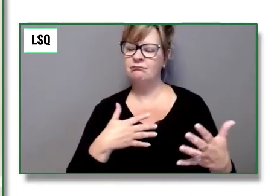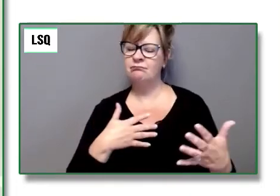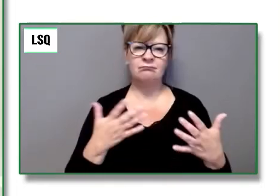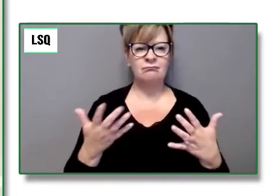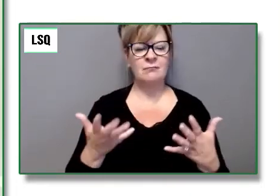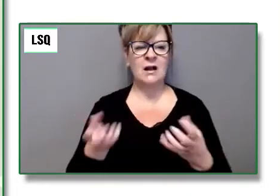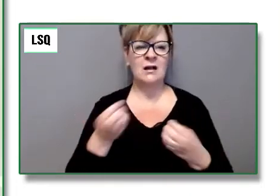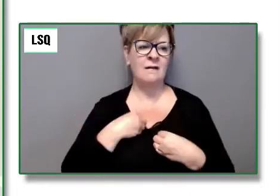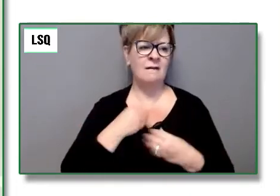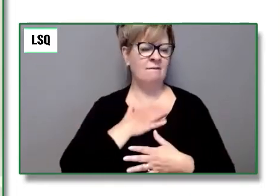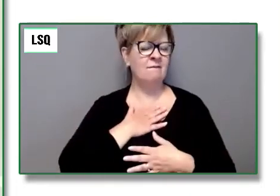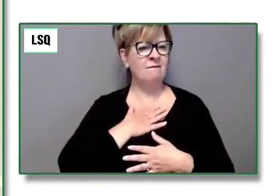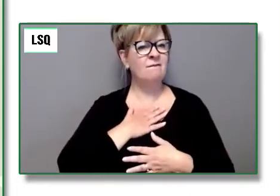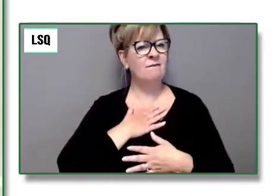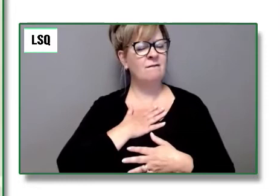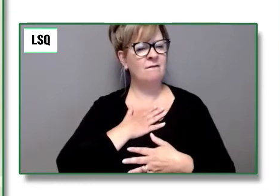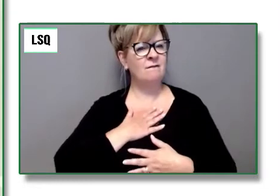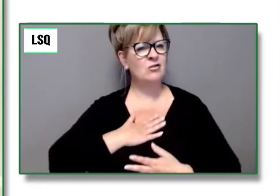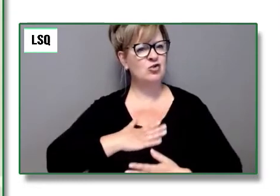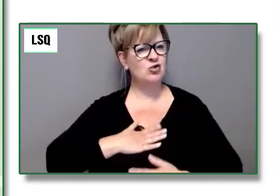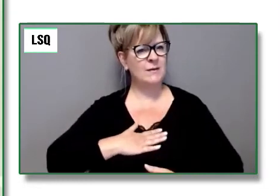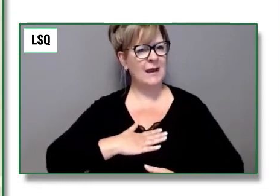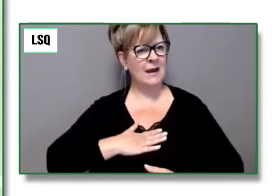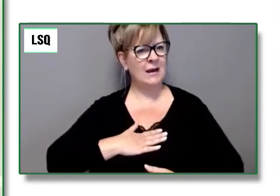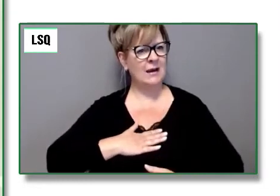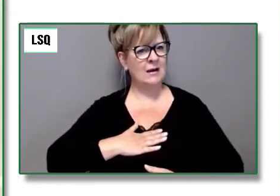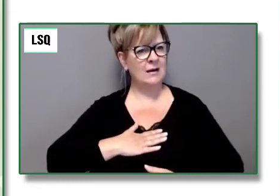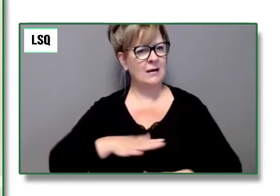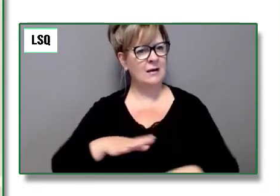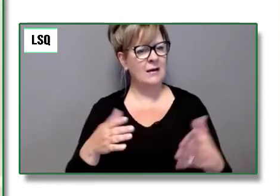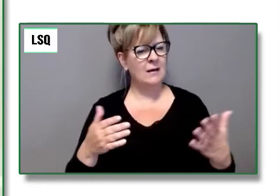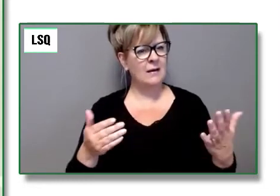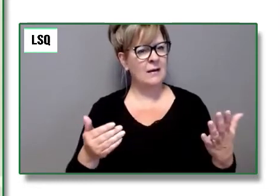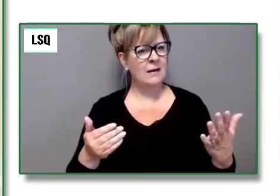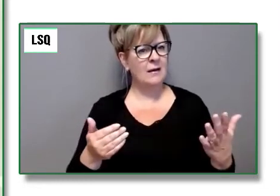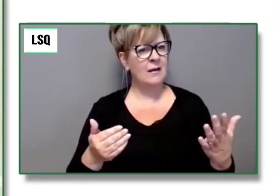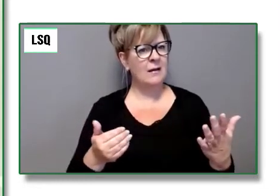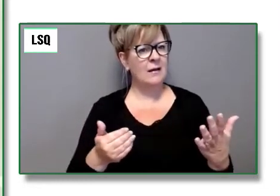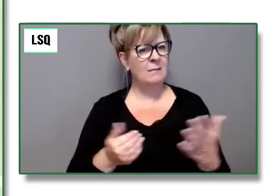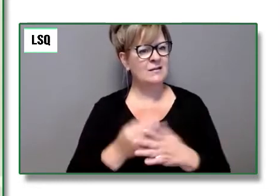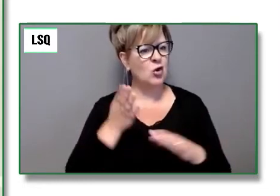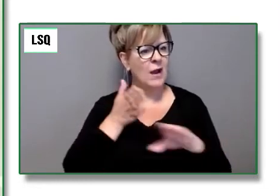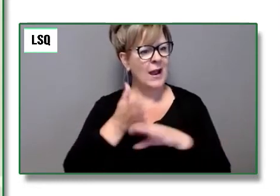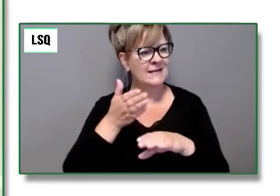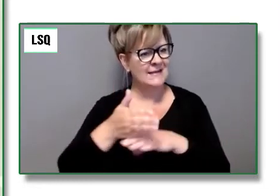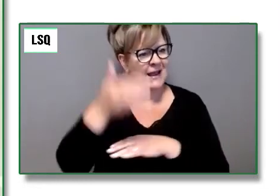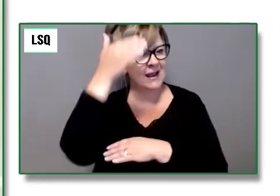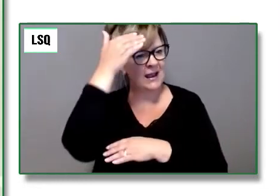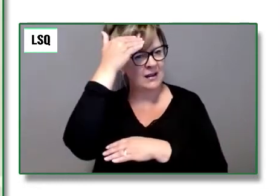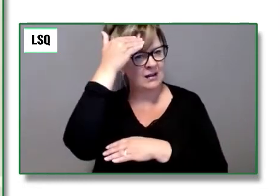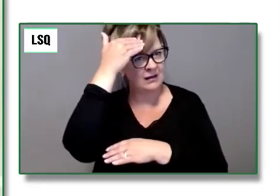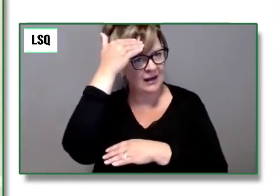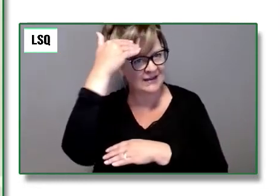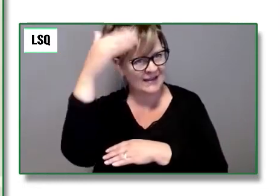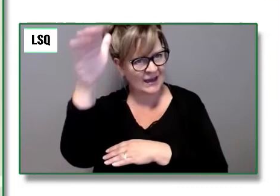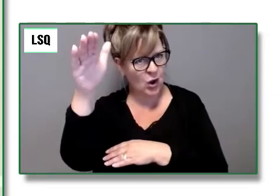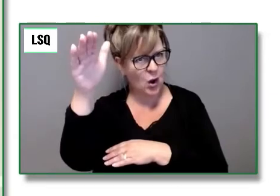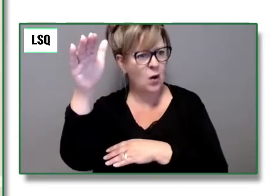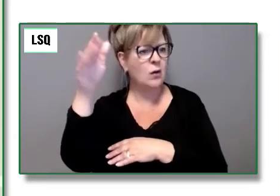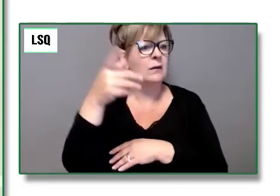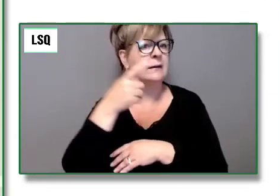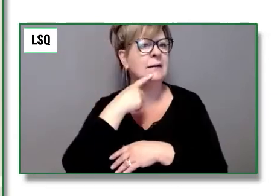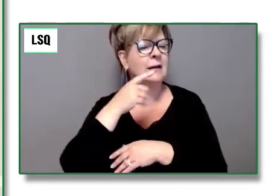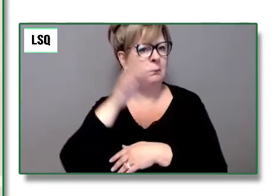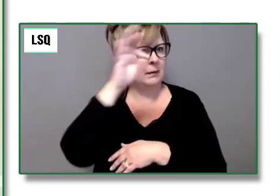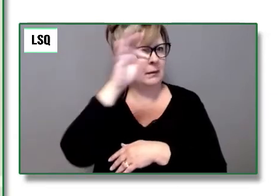privilège ou l'accessibilité ou le sens d'invitation et d'appartenance d'être pour être inclus